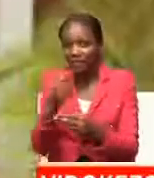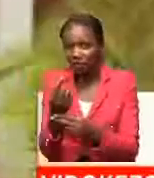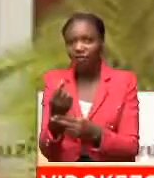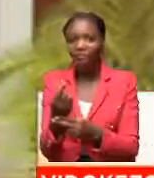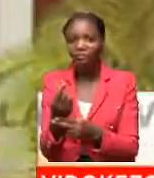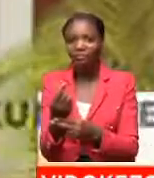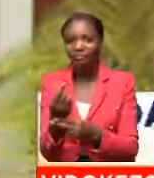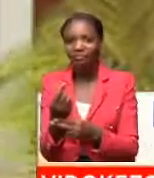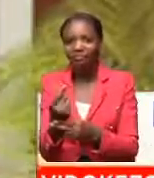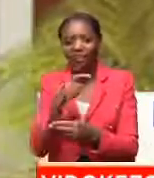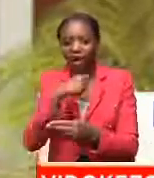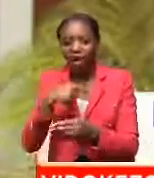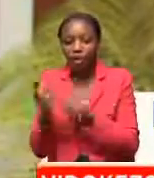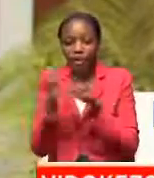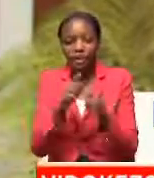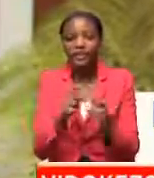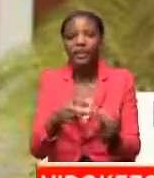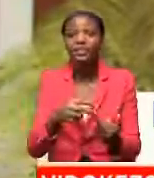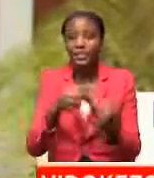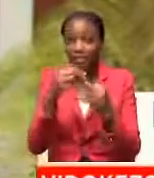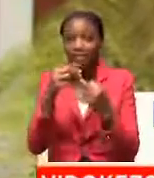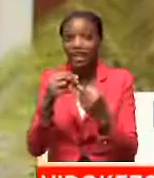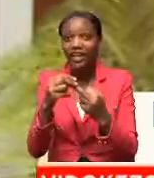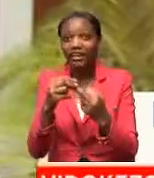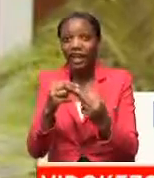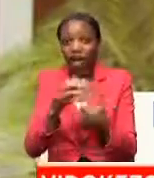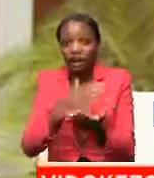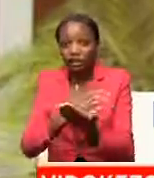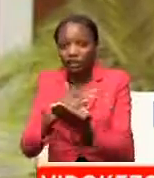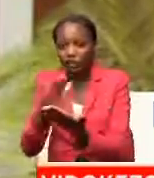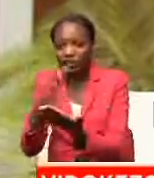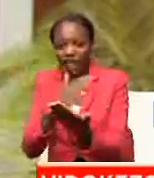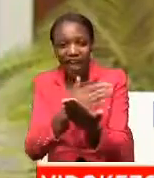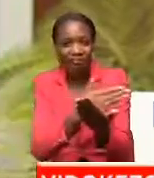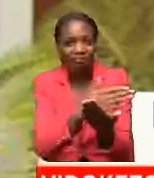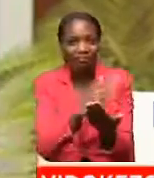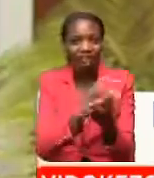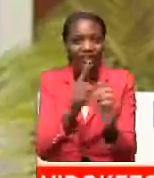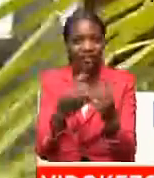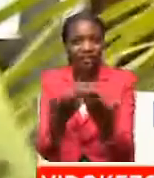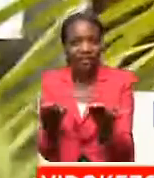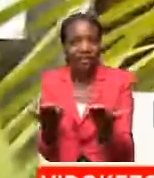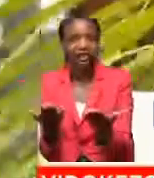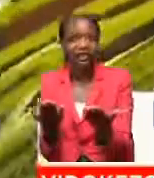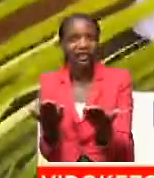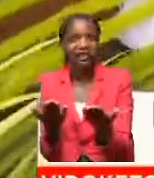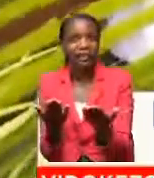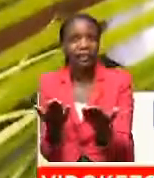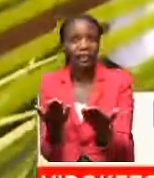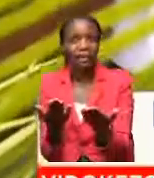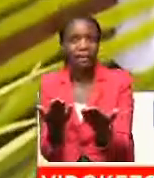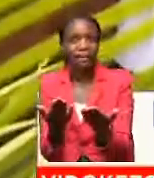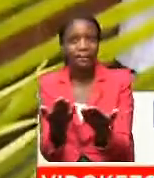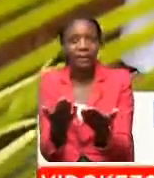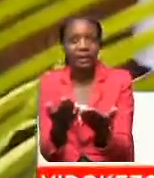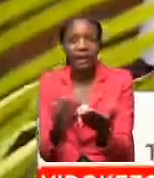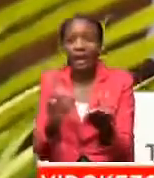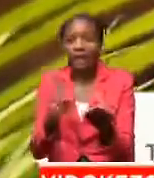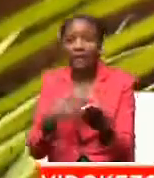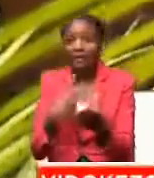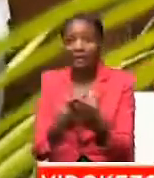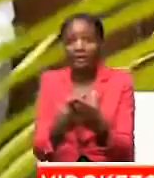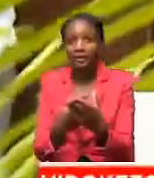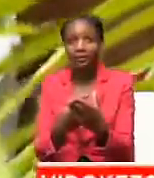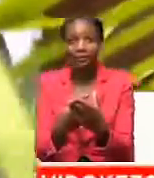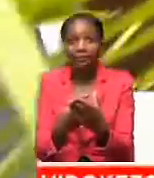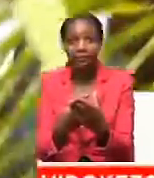came here in particular to share something small with them. It's a segment in the circle